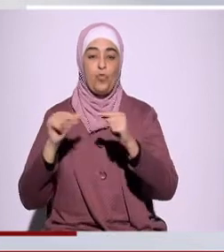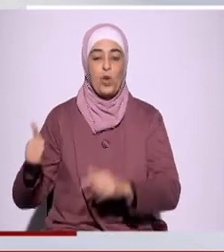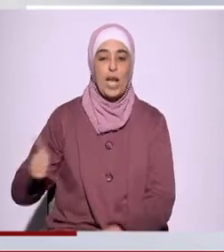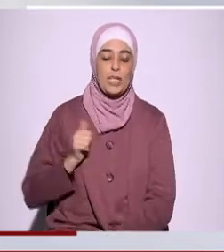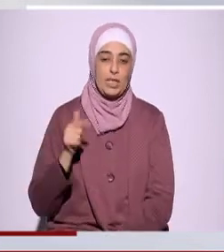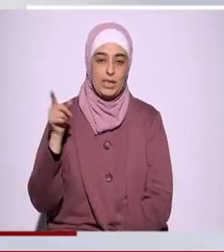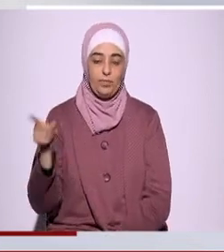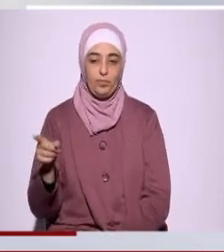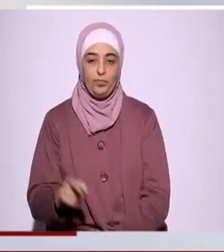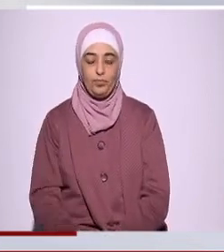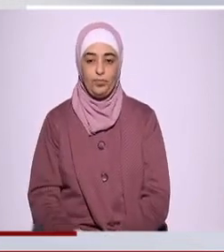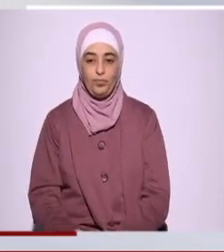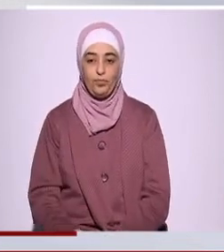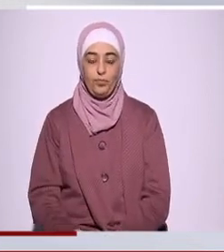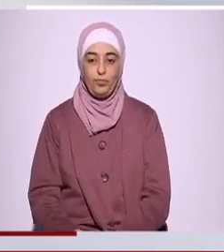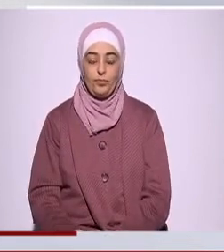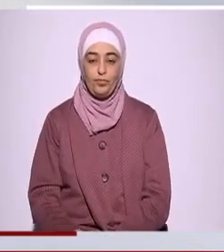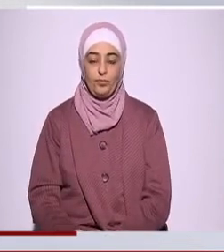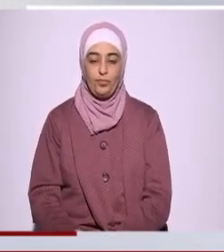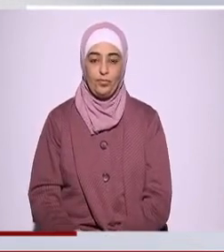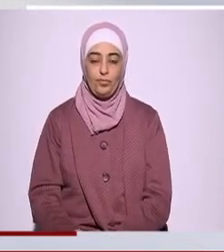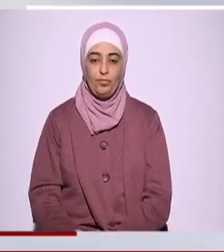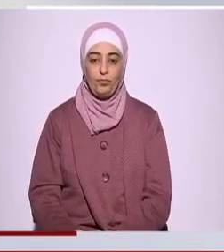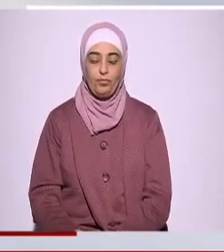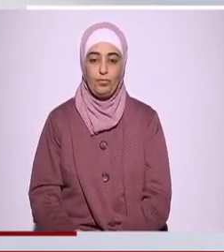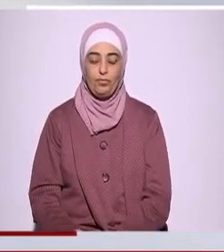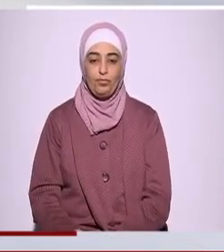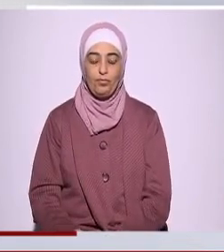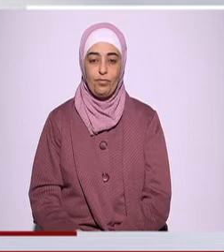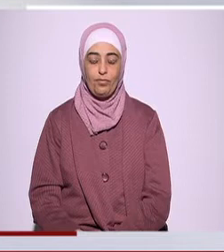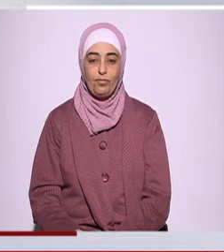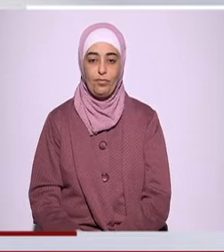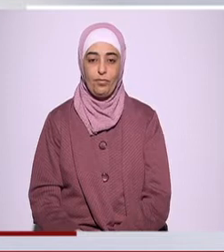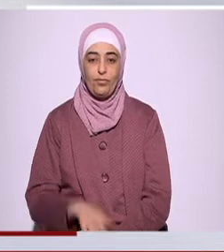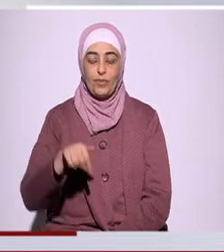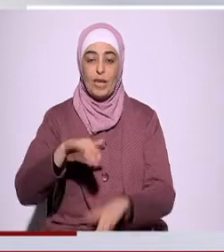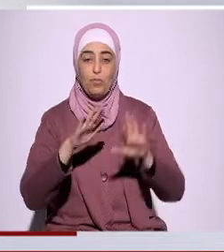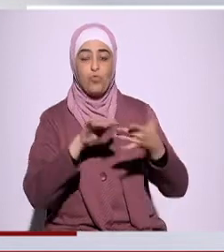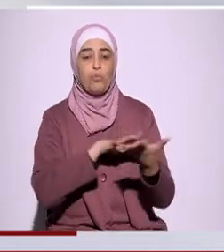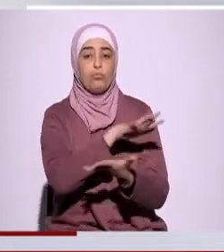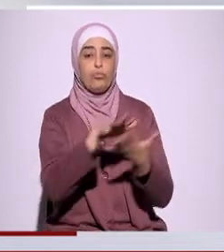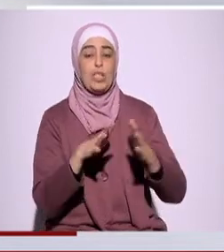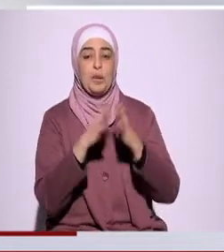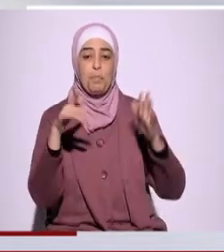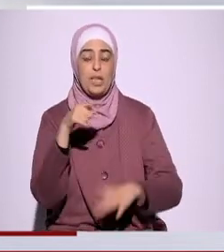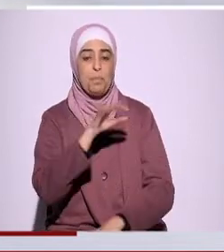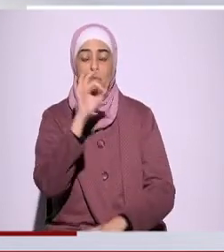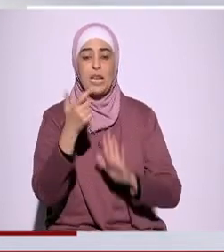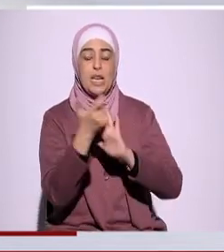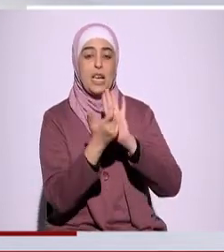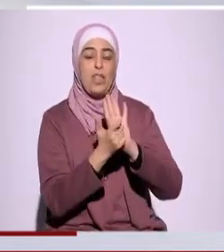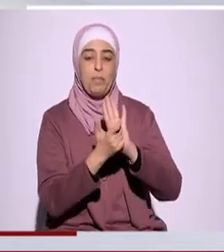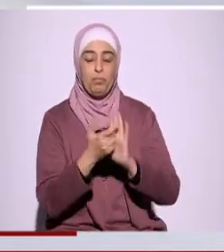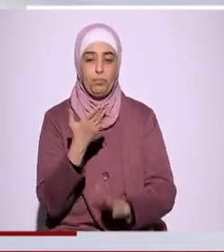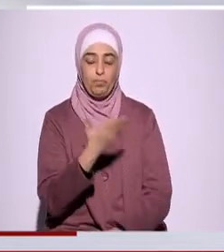يعني تقدم هذا الوطن الجريح الذي يعني عانى الويلات لظل النظام الأنظمة الشمولية